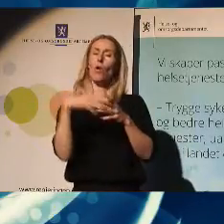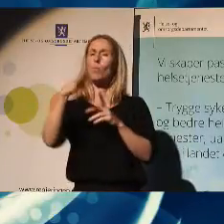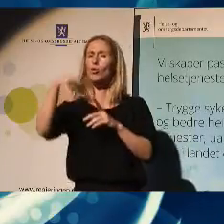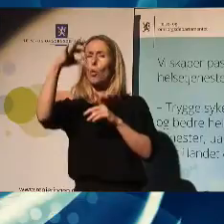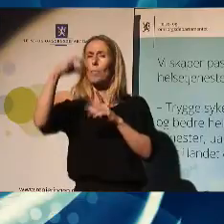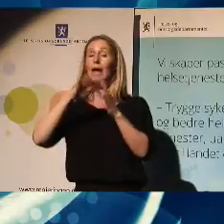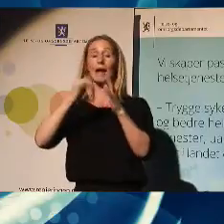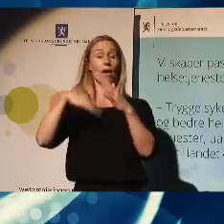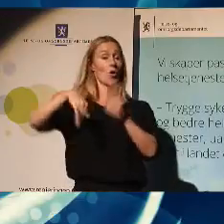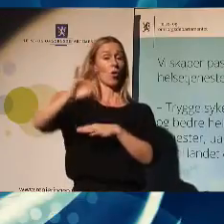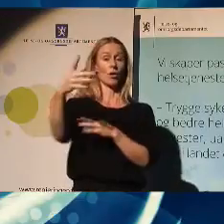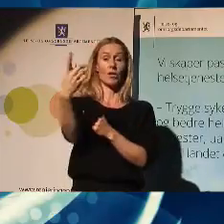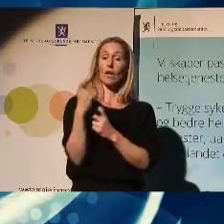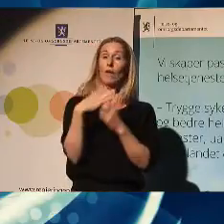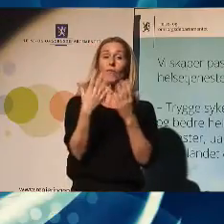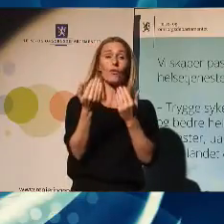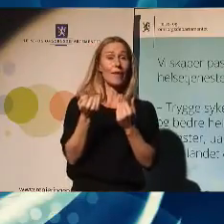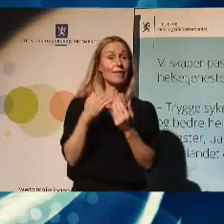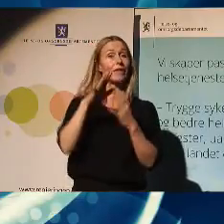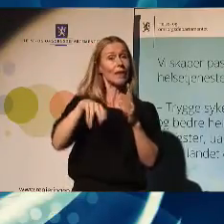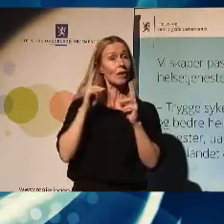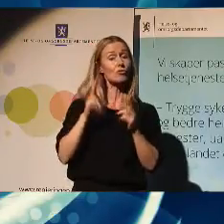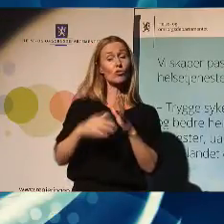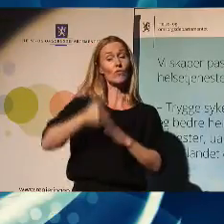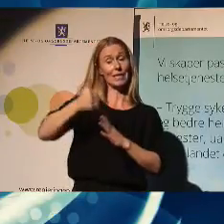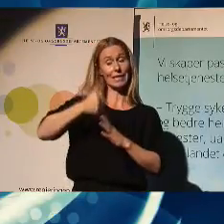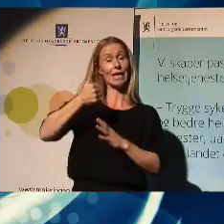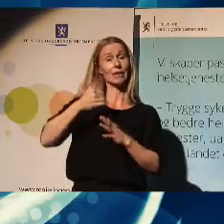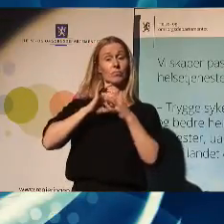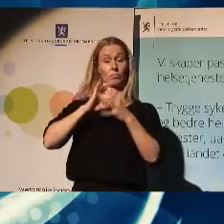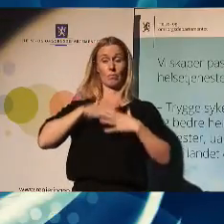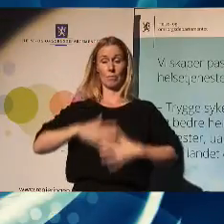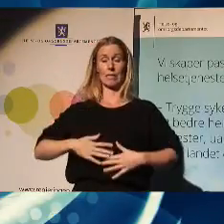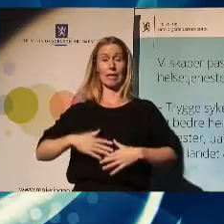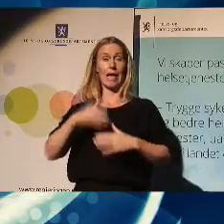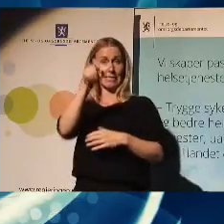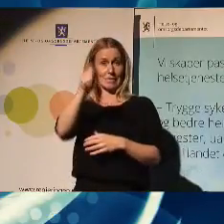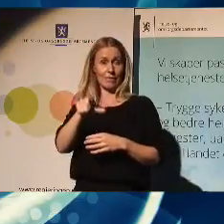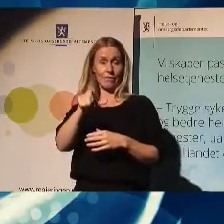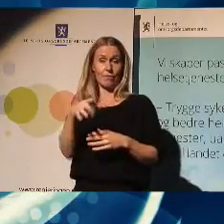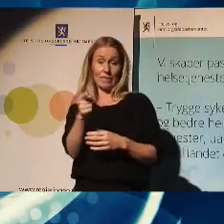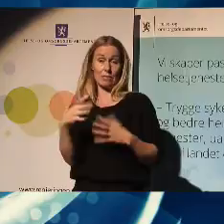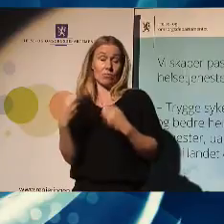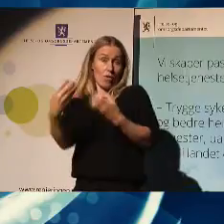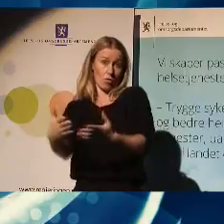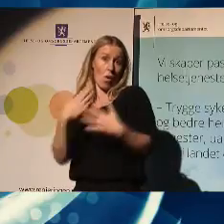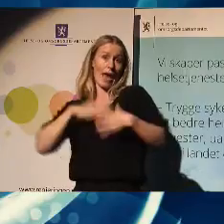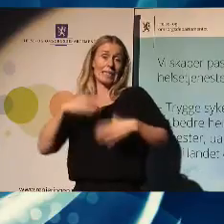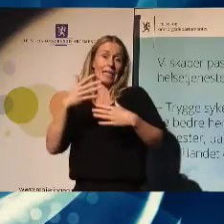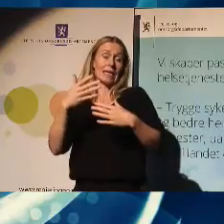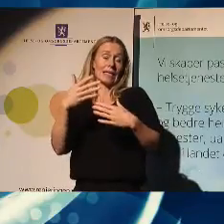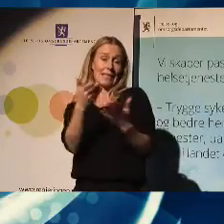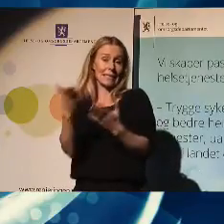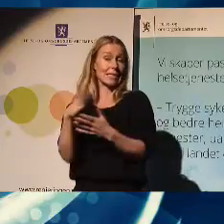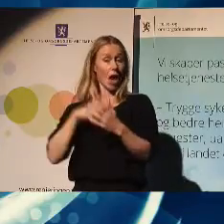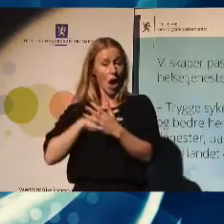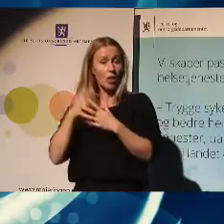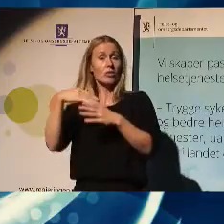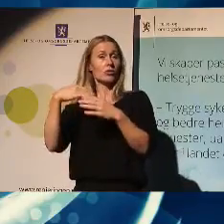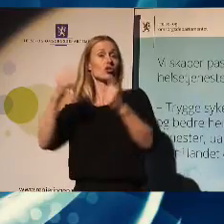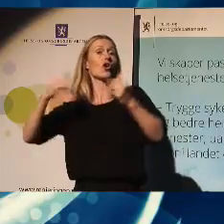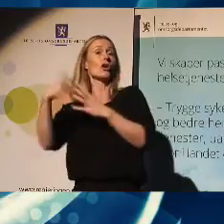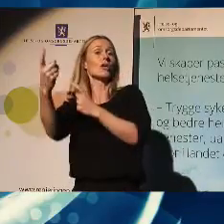økte krav og forventninger, og det viktig pasientens helsetjeneste fra dem vi skal yte tjenestene til. Da må vi klare